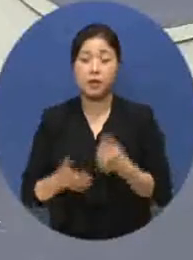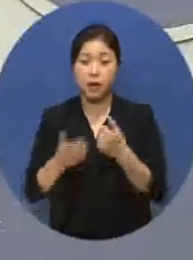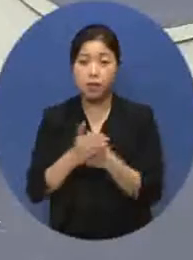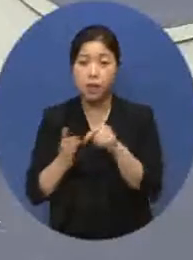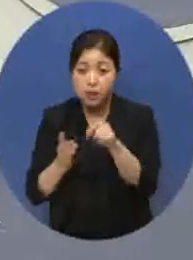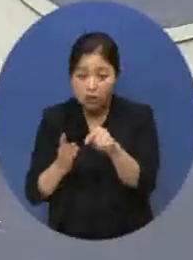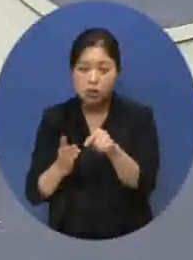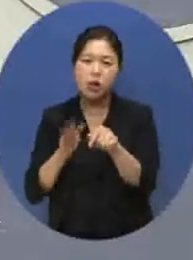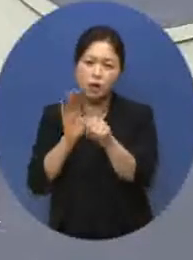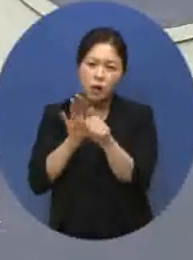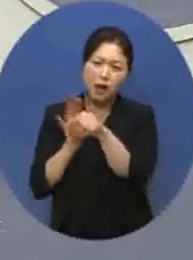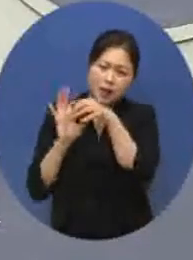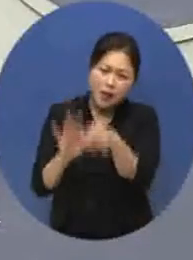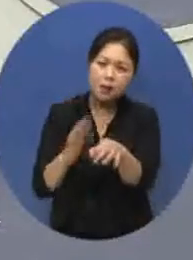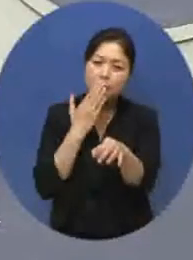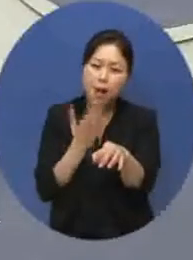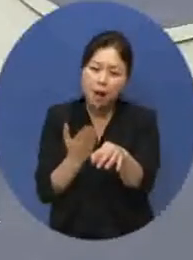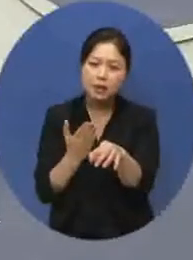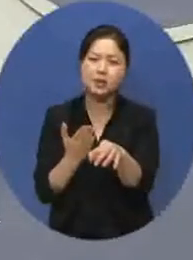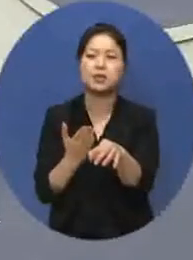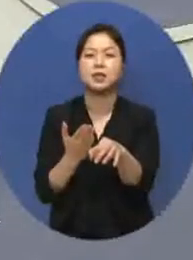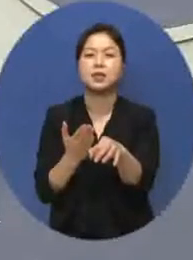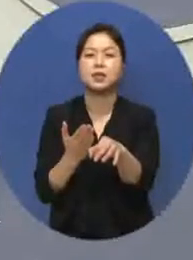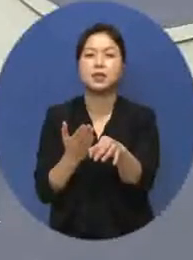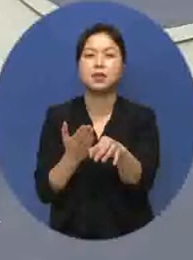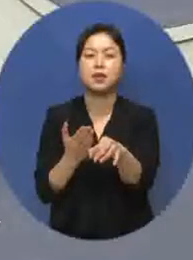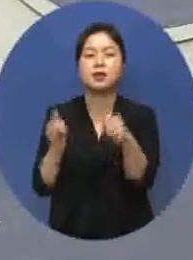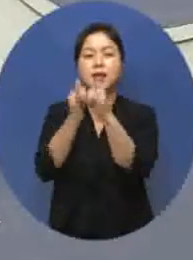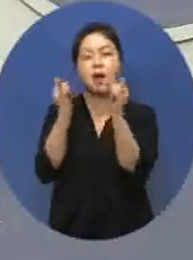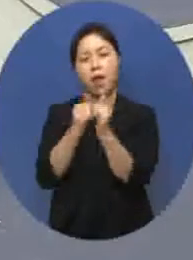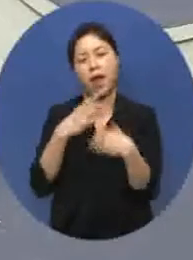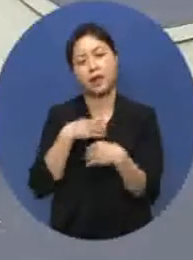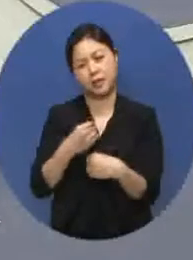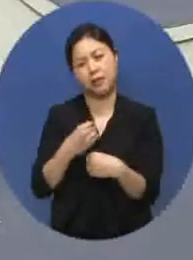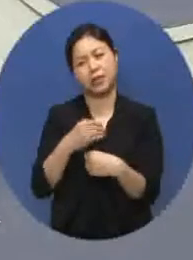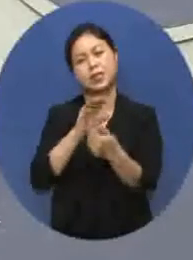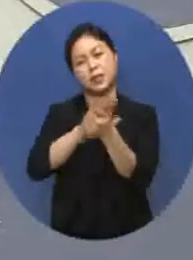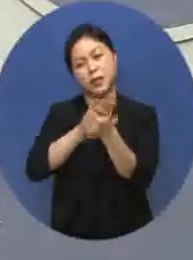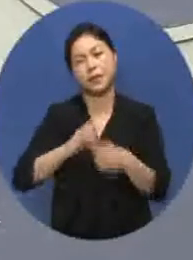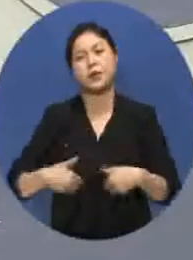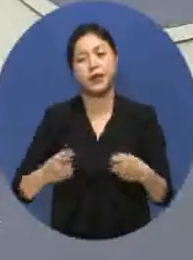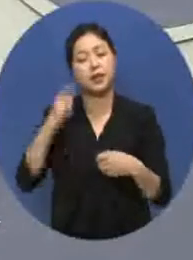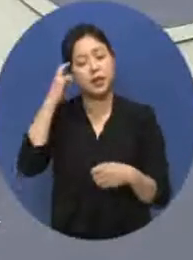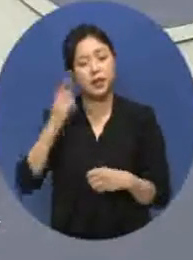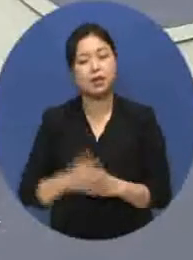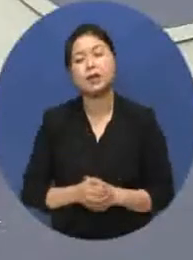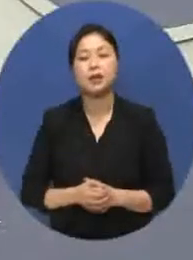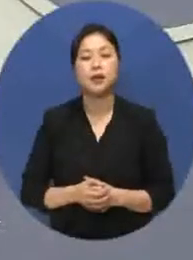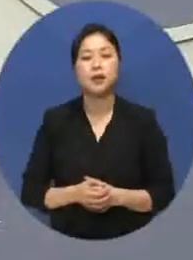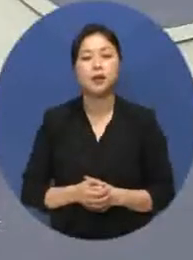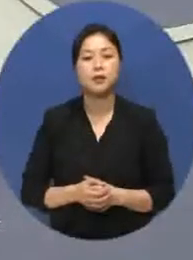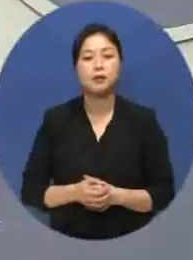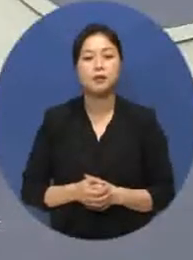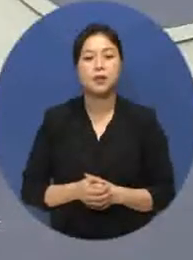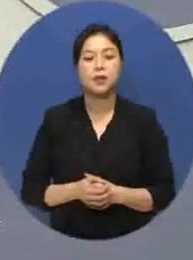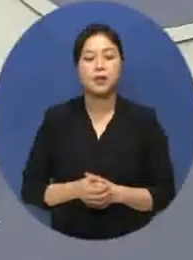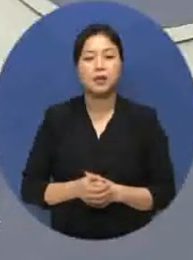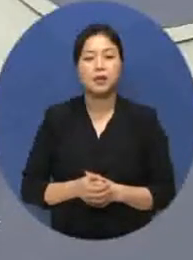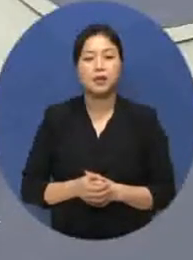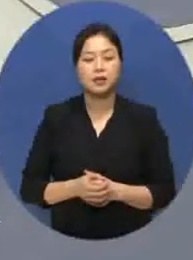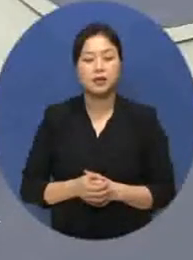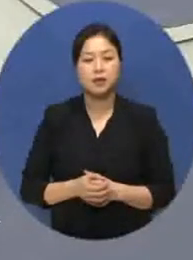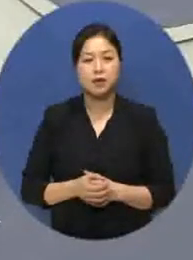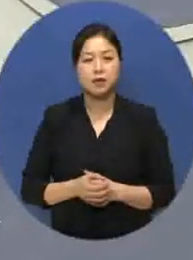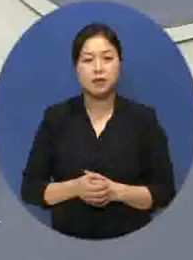구제하고 도움을 줄 수 있는 시스템이 사회적으로 생겨야 되겠다는 생각을 많이 하죠. 네. 그런 제 시스템은